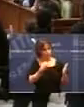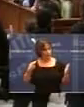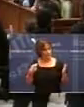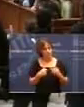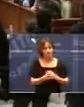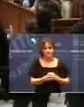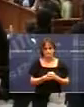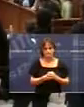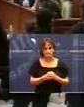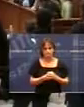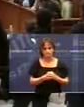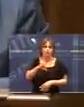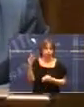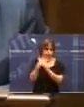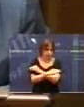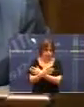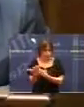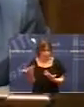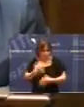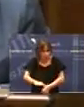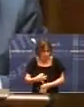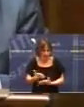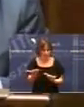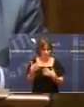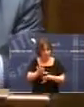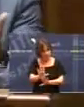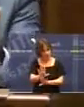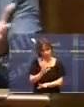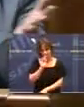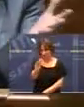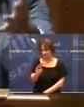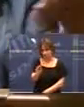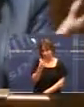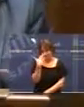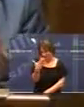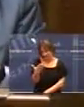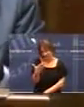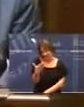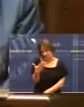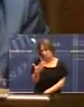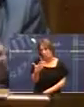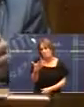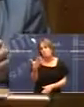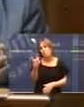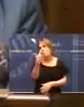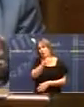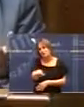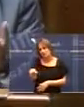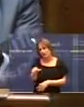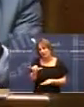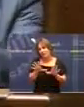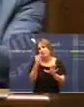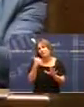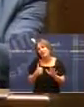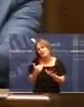s'ha d'arreglar. El que sí que demanem és per favor que en un pla d'una setmana, 8 dies, tal, hi hagi, si pot ser,